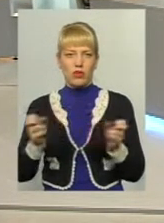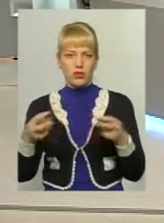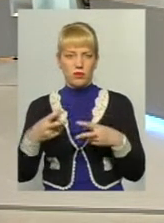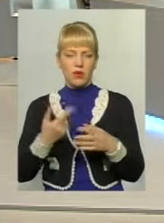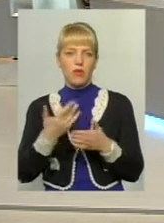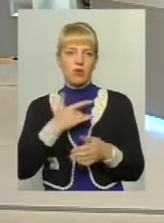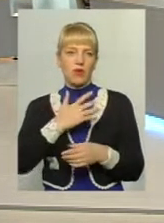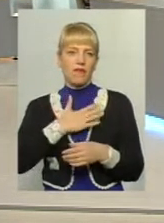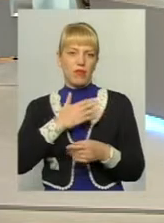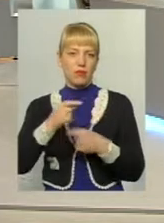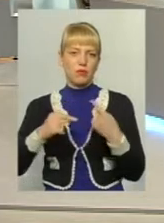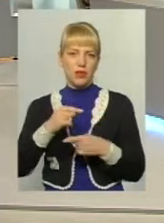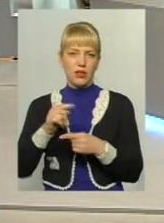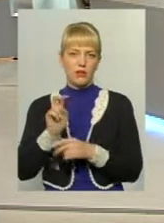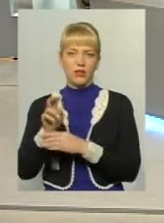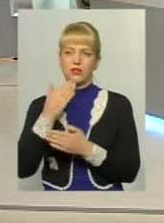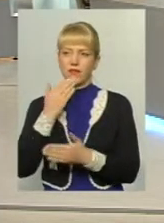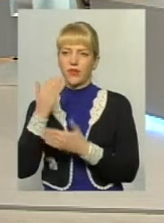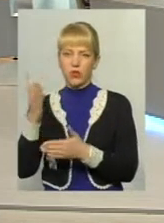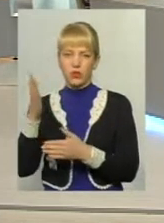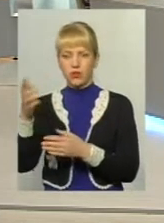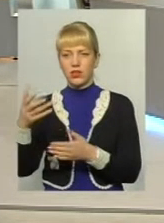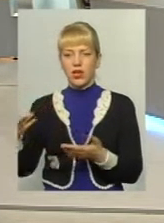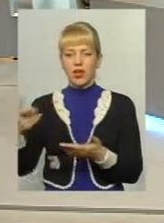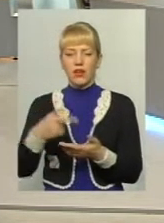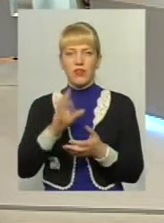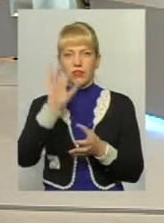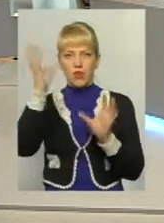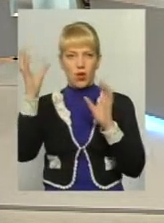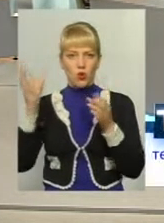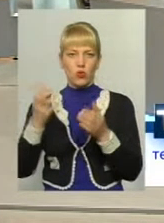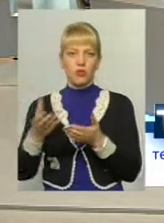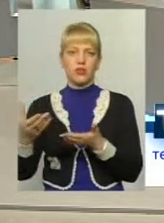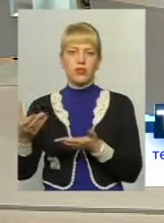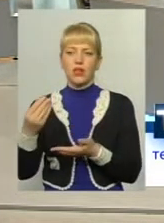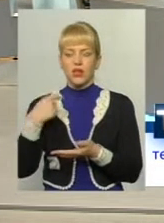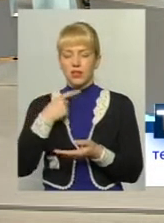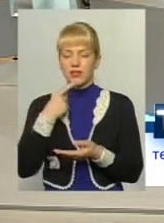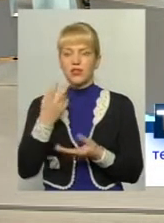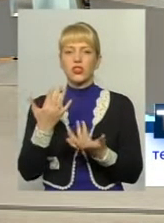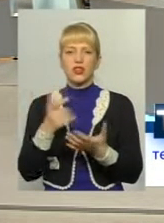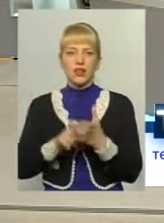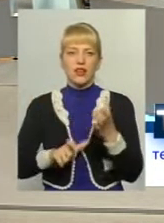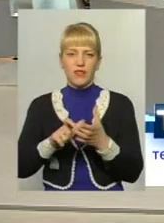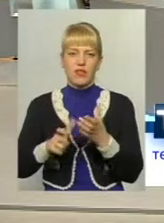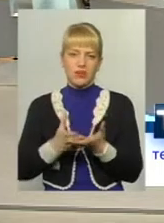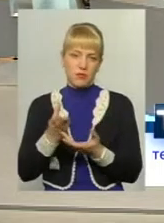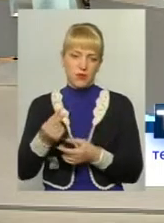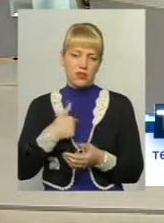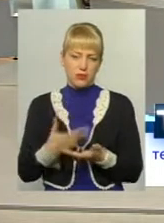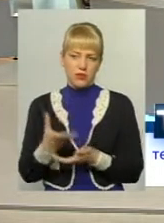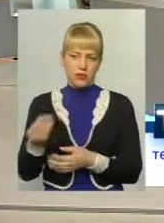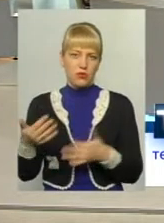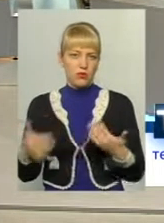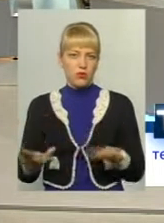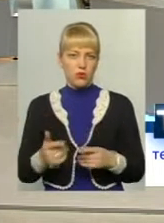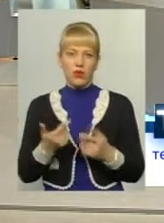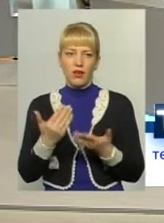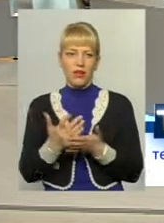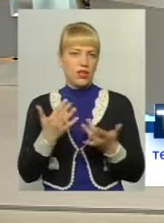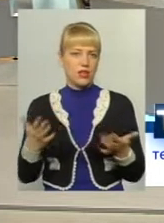не так. Тобто можна замовляти послугу, необхідну послугу. От по факту, треба замінити лампочку.